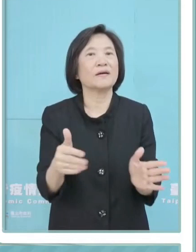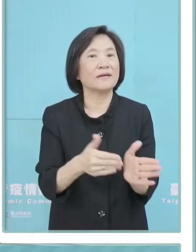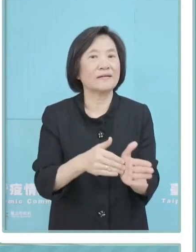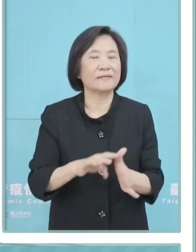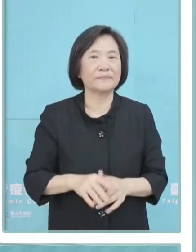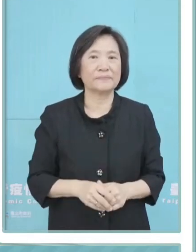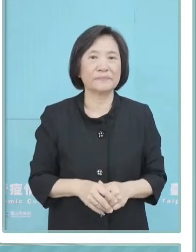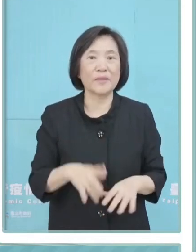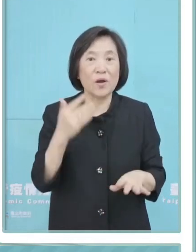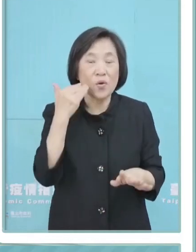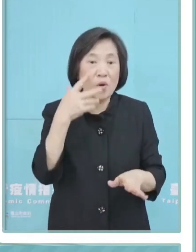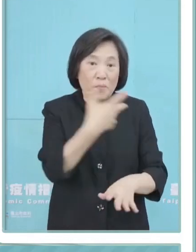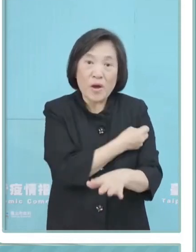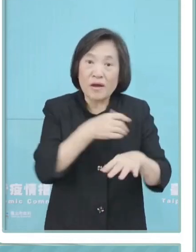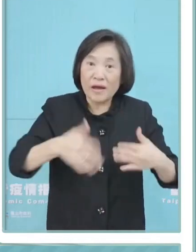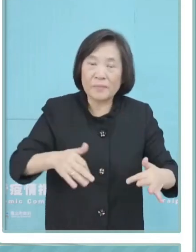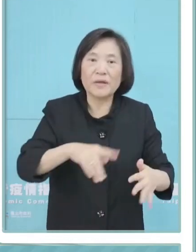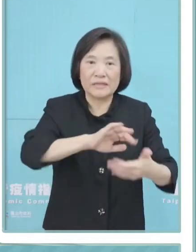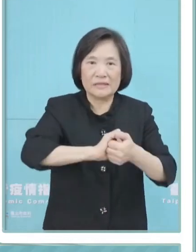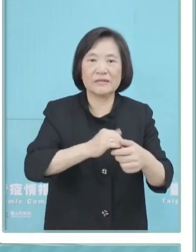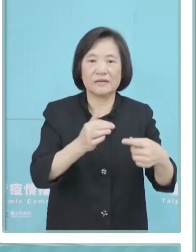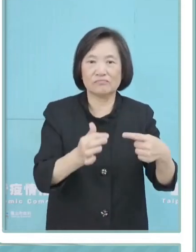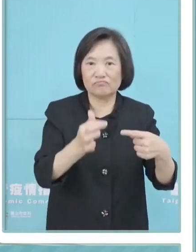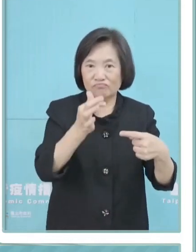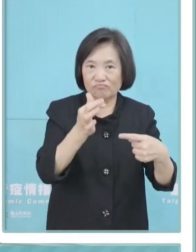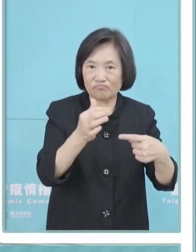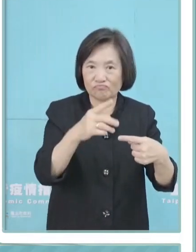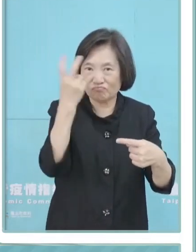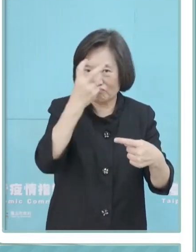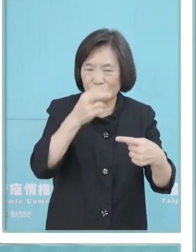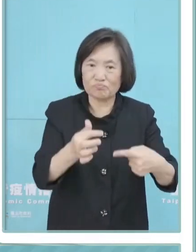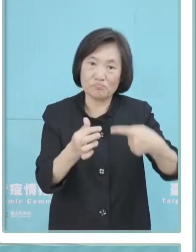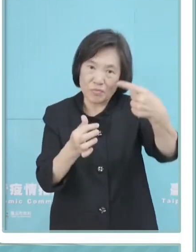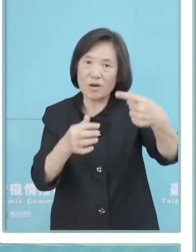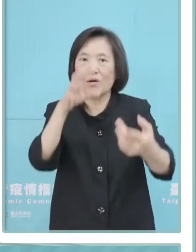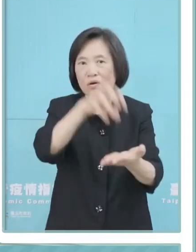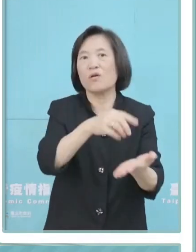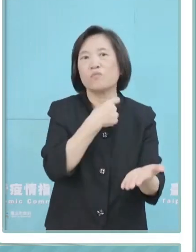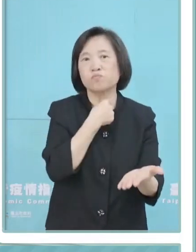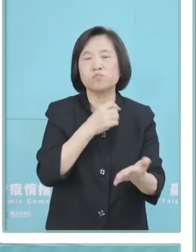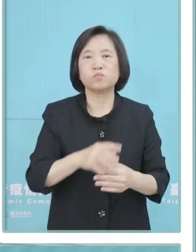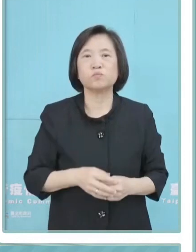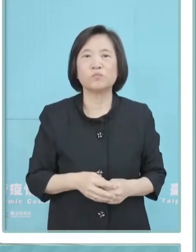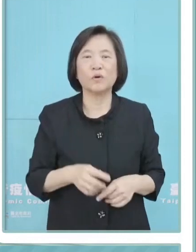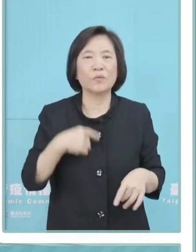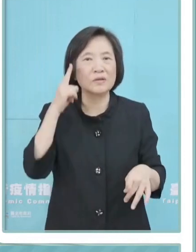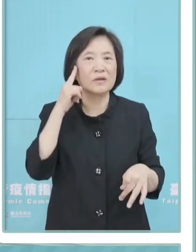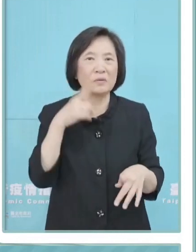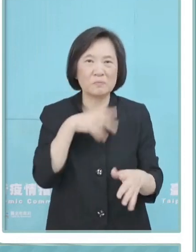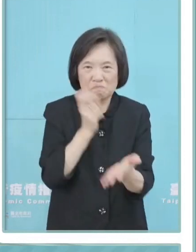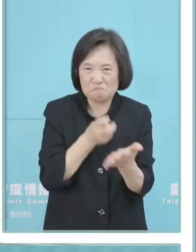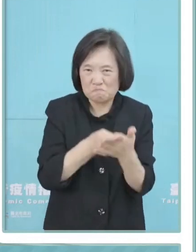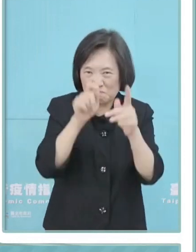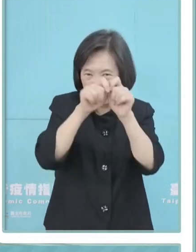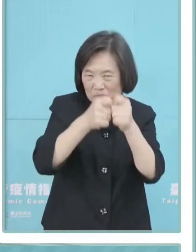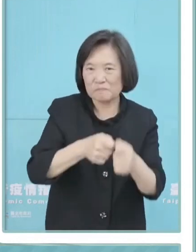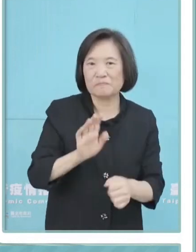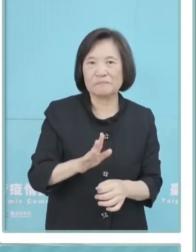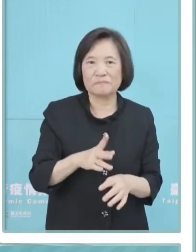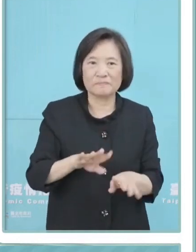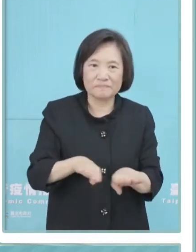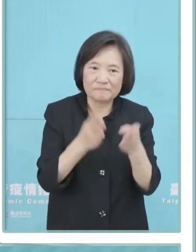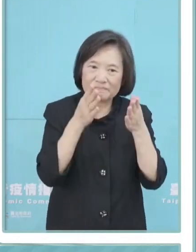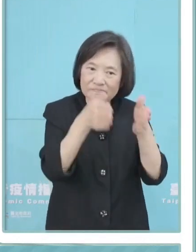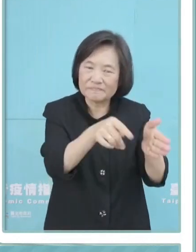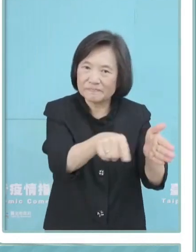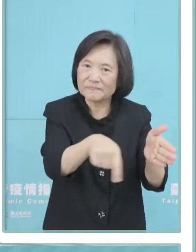如果没有的话呢，也都要有 PCR 这个阴性的证明。所以我们是采最高的一个规格来进